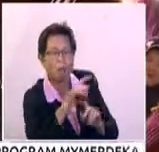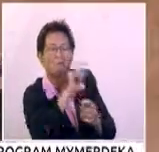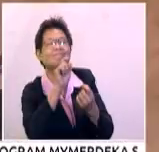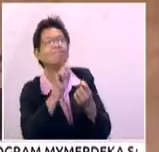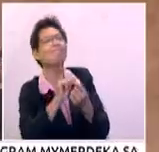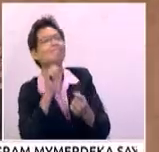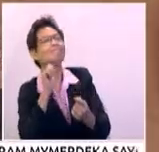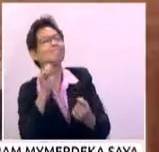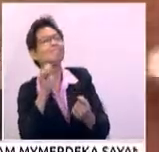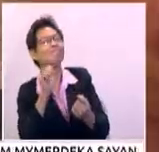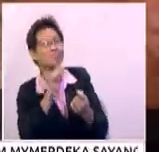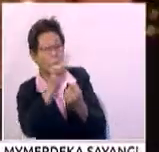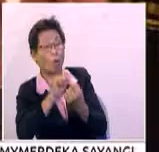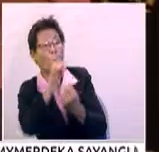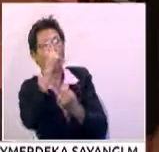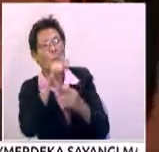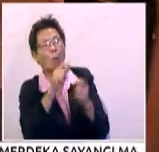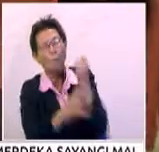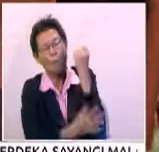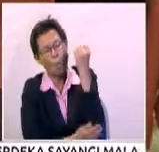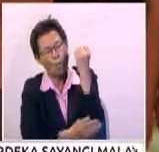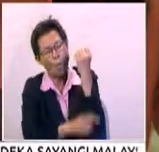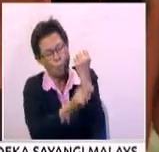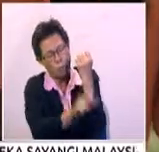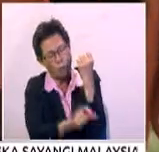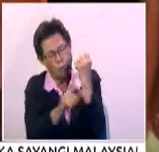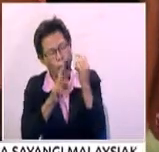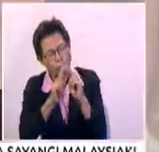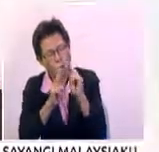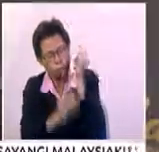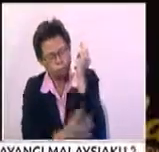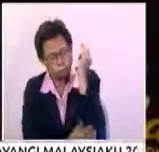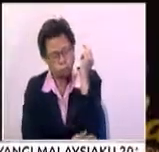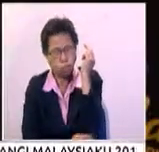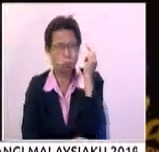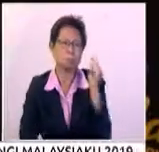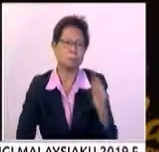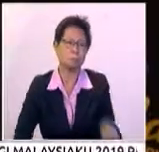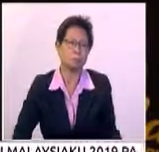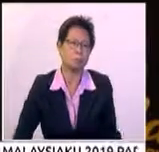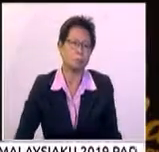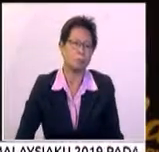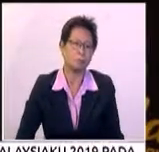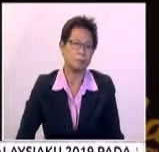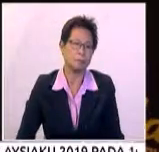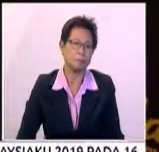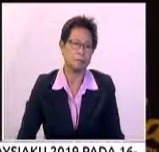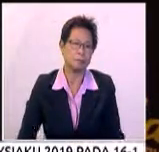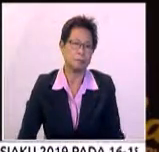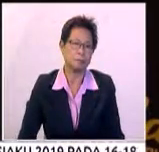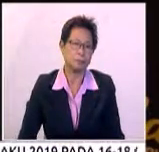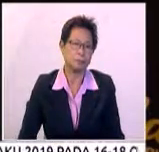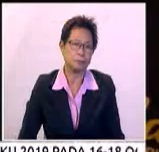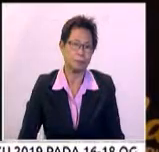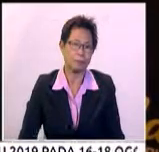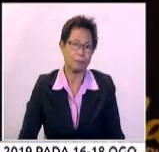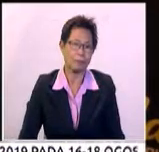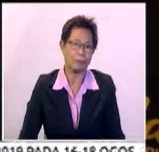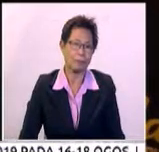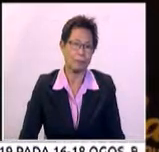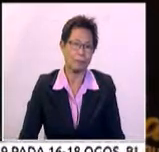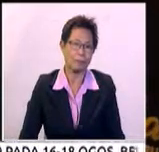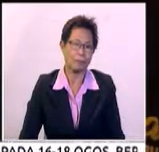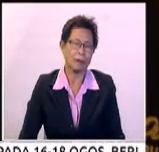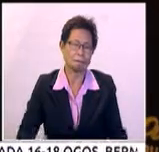tepat memandangkan kedaifan penduduk di sini. Dan kampung ini dipilih kerana di sini